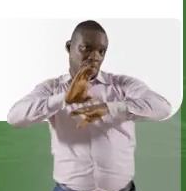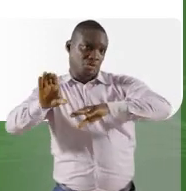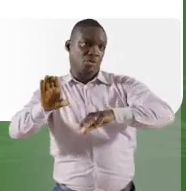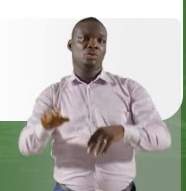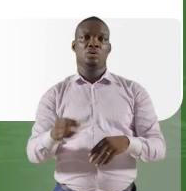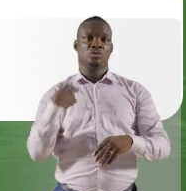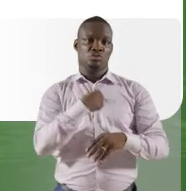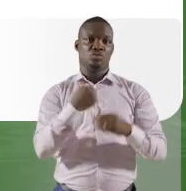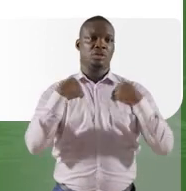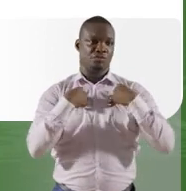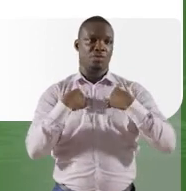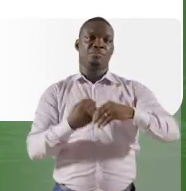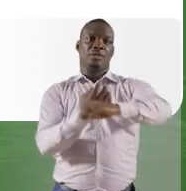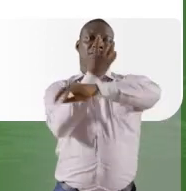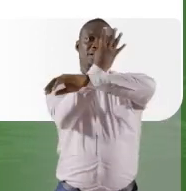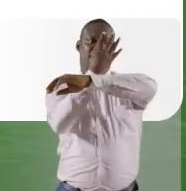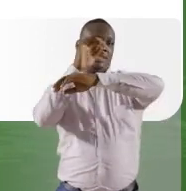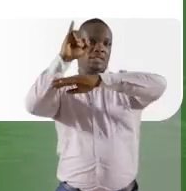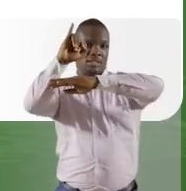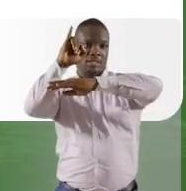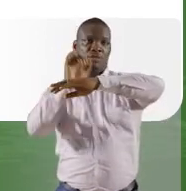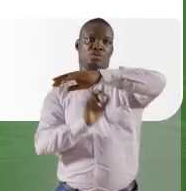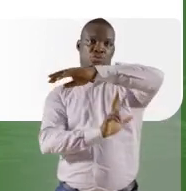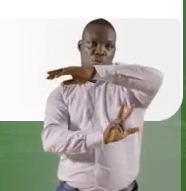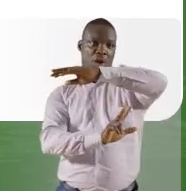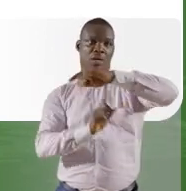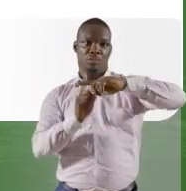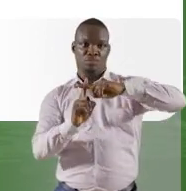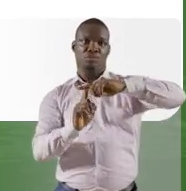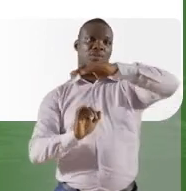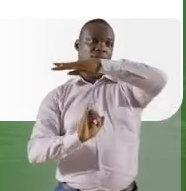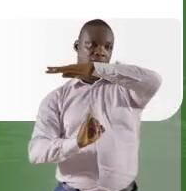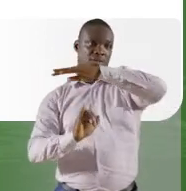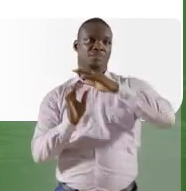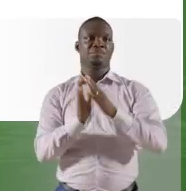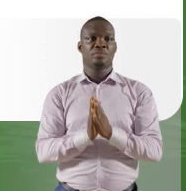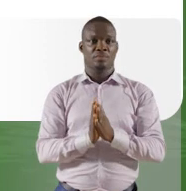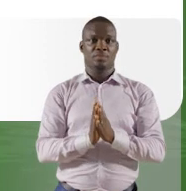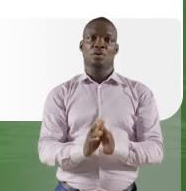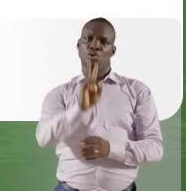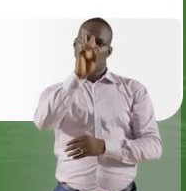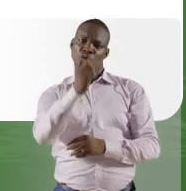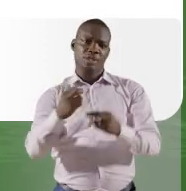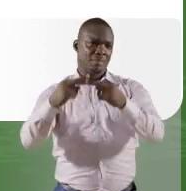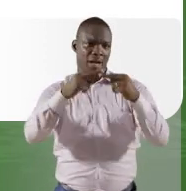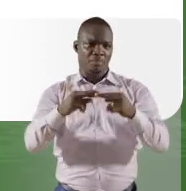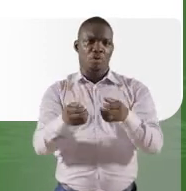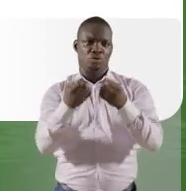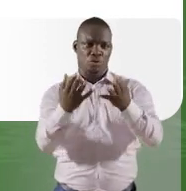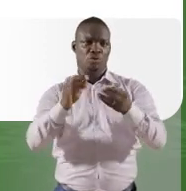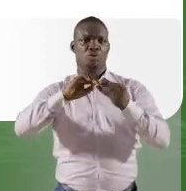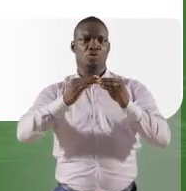4i sur 3 plus 3i. Le deuxième rapport va donner le nombre